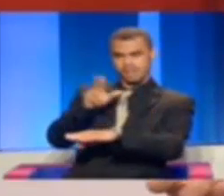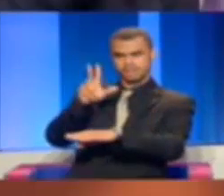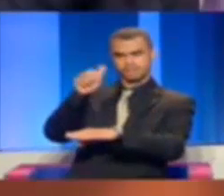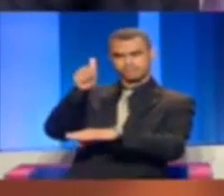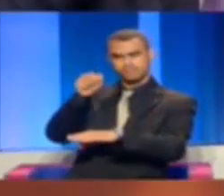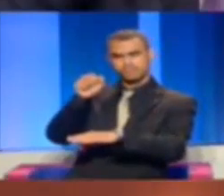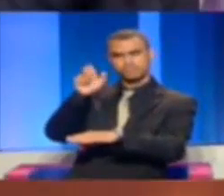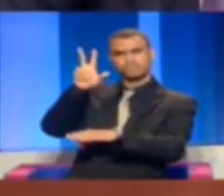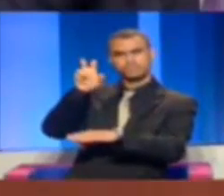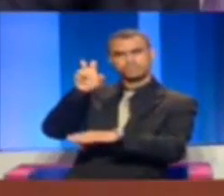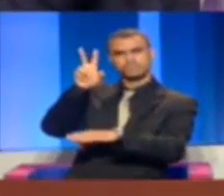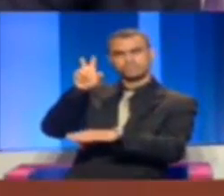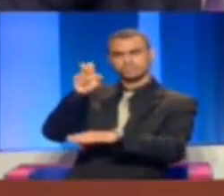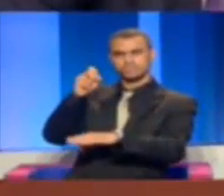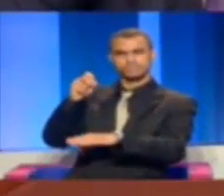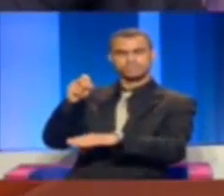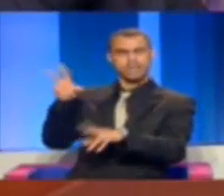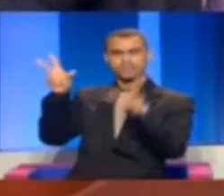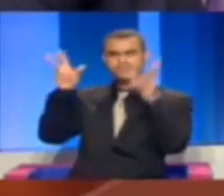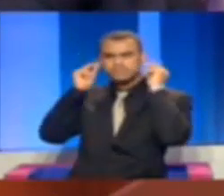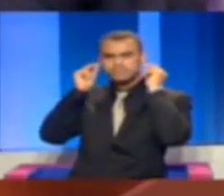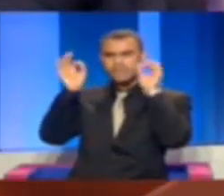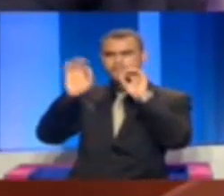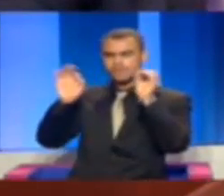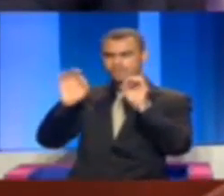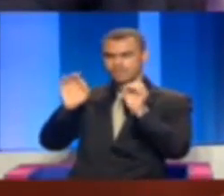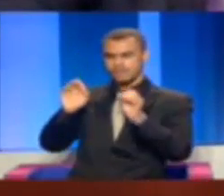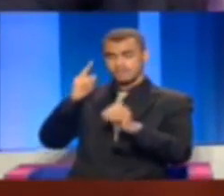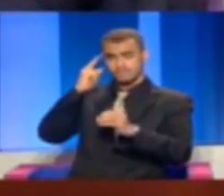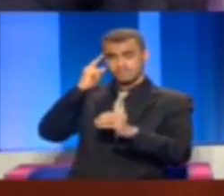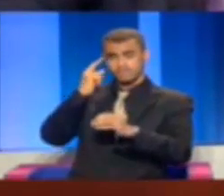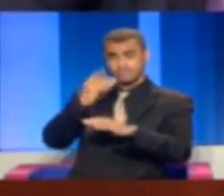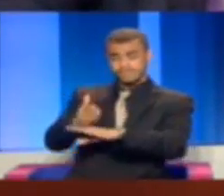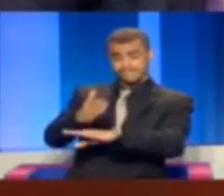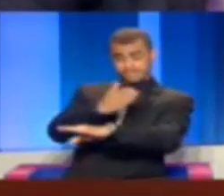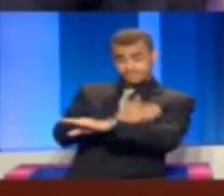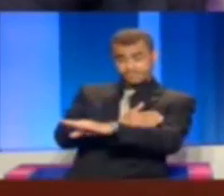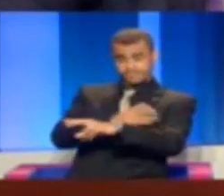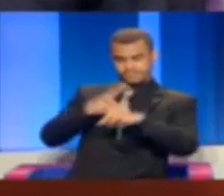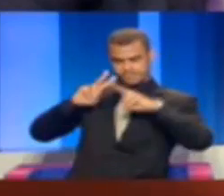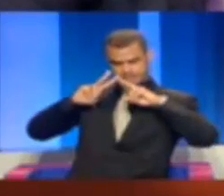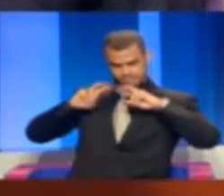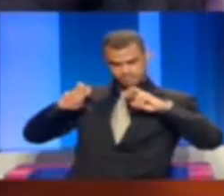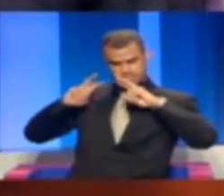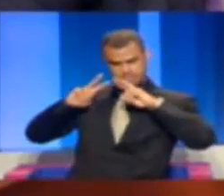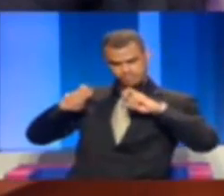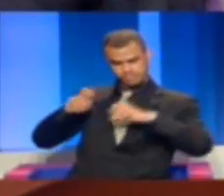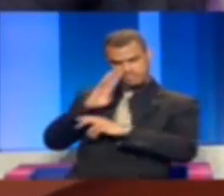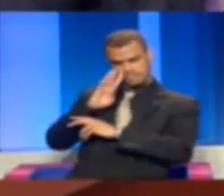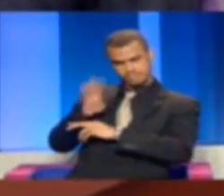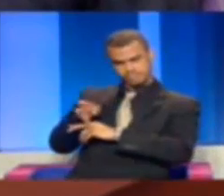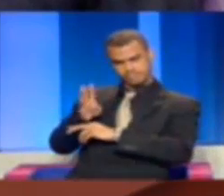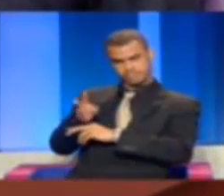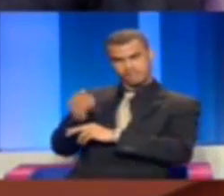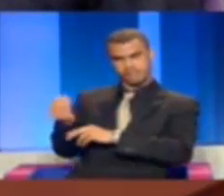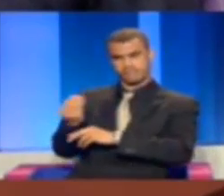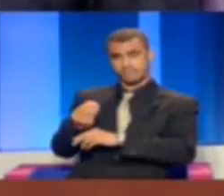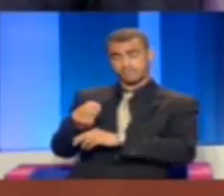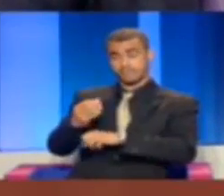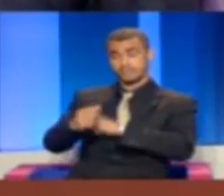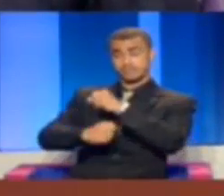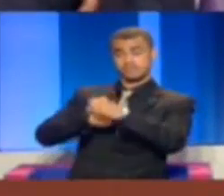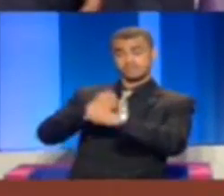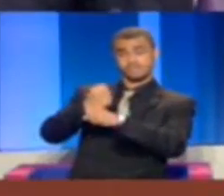من الاشهر الاولى ربما الا ما كانش كيتفاعل مع الاصوات، يعني كاين اشارات اللي تخلينا نديروا تشخيص مبكر. ما نبقاوش حتى نوصلوا لسن التندروس او